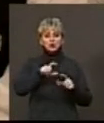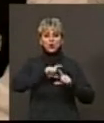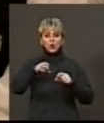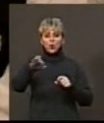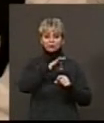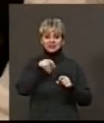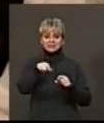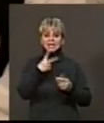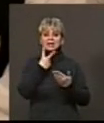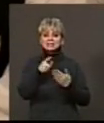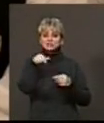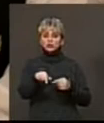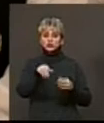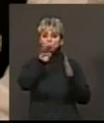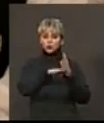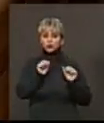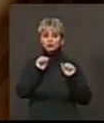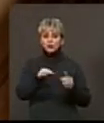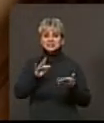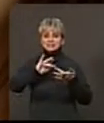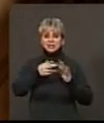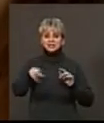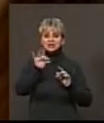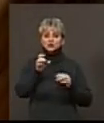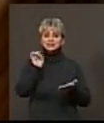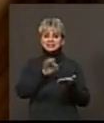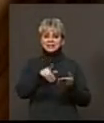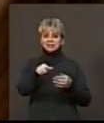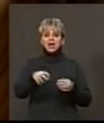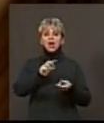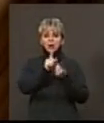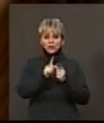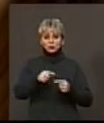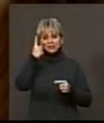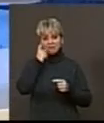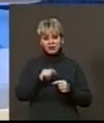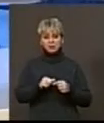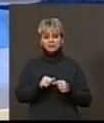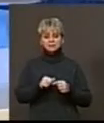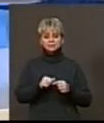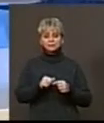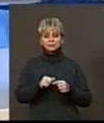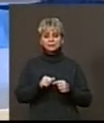области. Просмотреть урок еще раз можно на сайте Ростовского центра обработки информации.